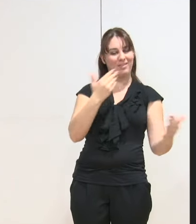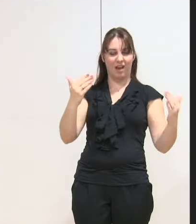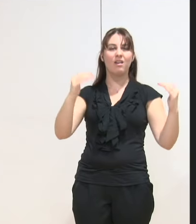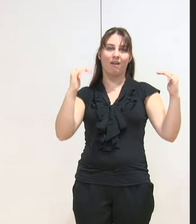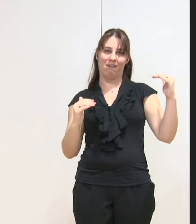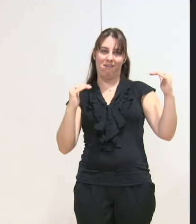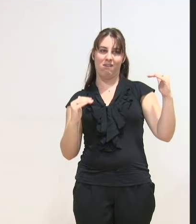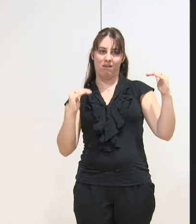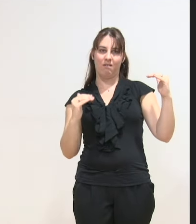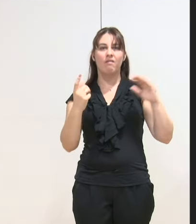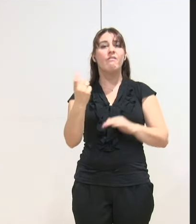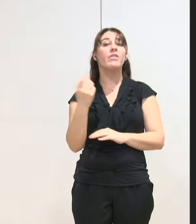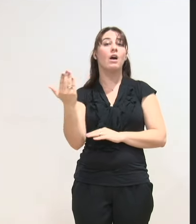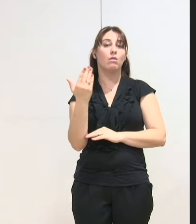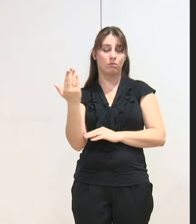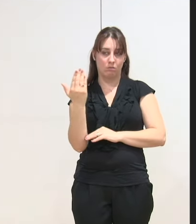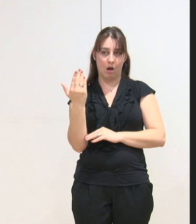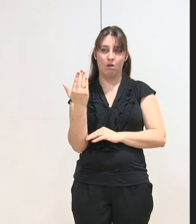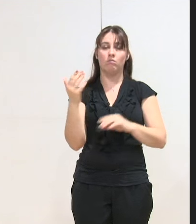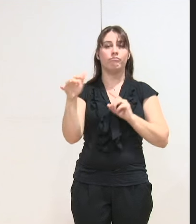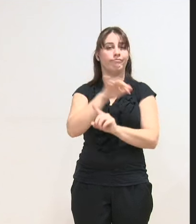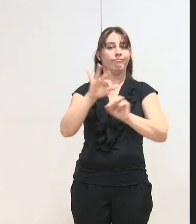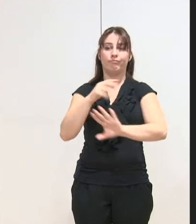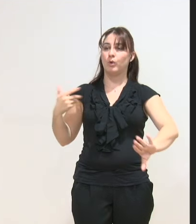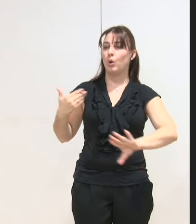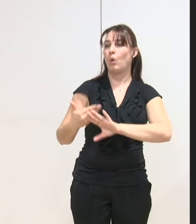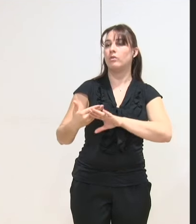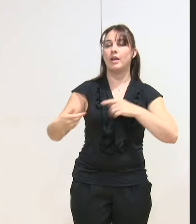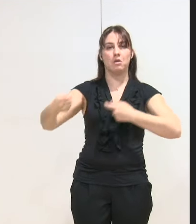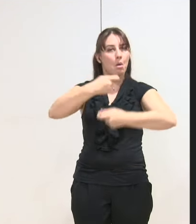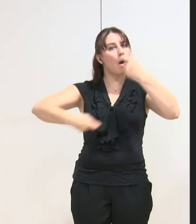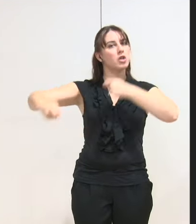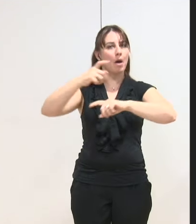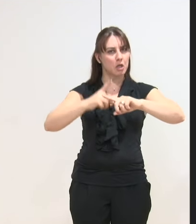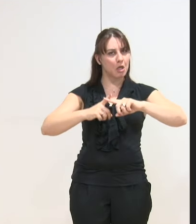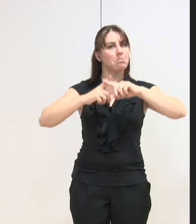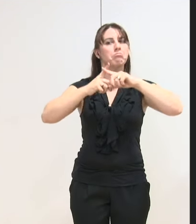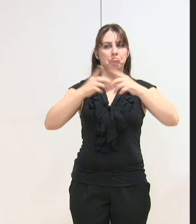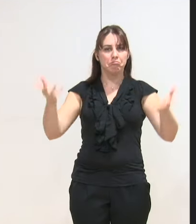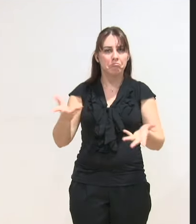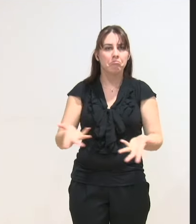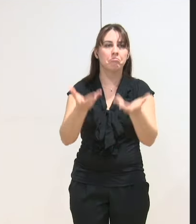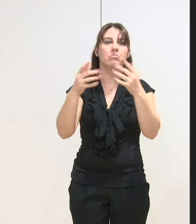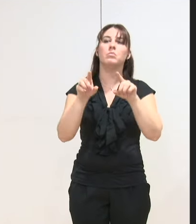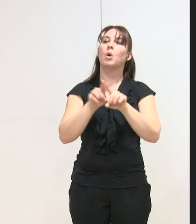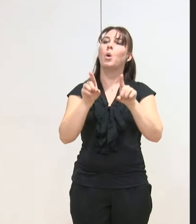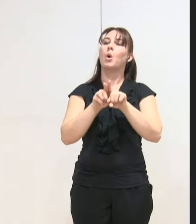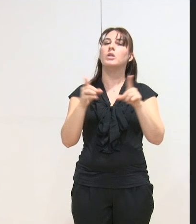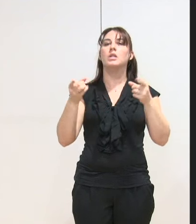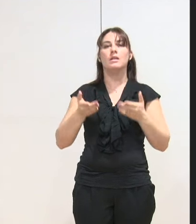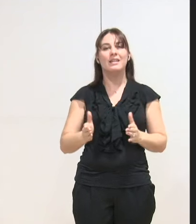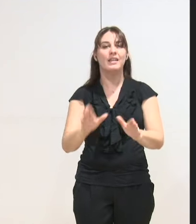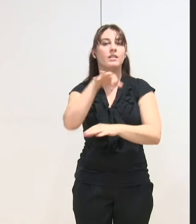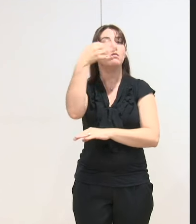cette baisse est en partie la résultante d'un contexte de marché toujours très favorable elle est aussi la conséquence d'arbitrage de taux